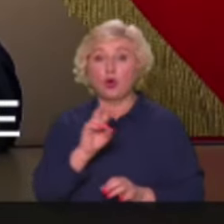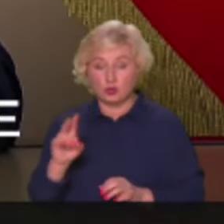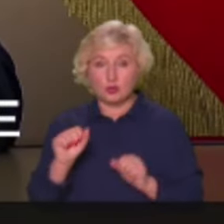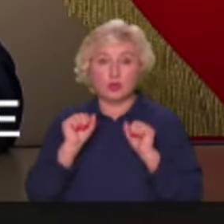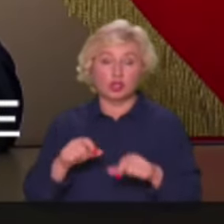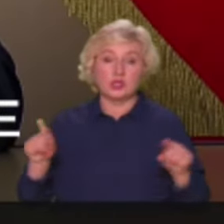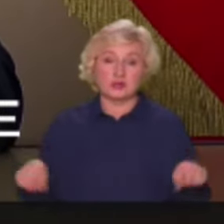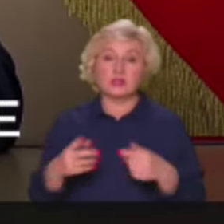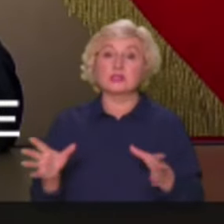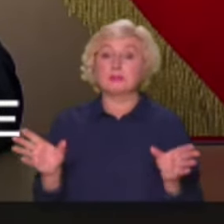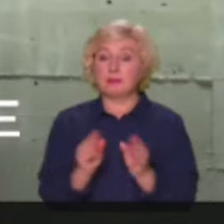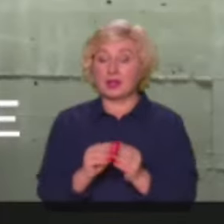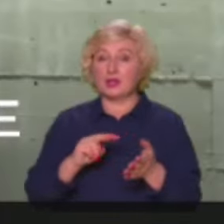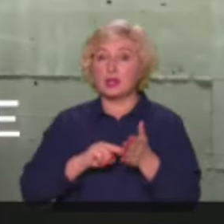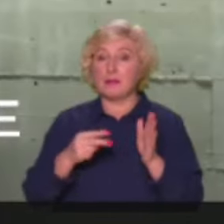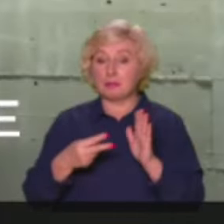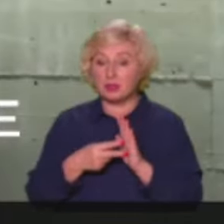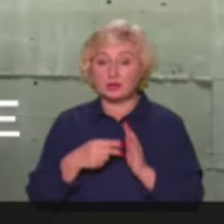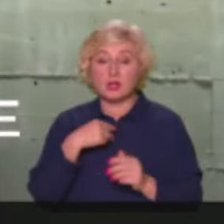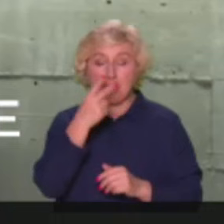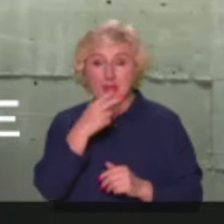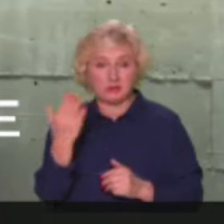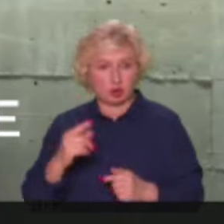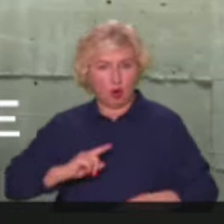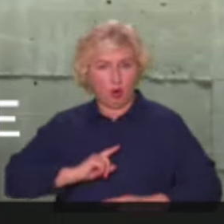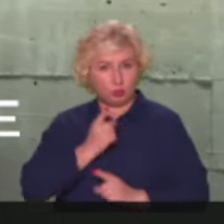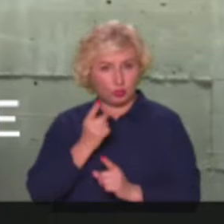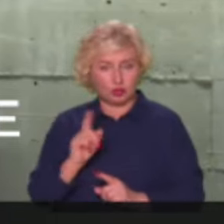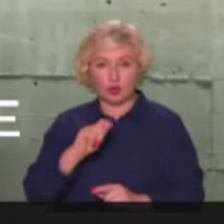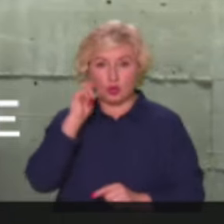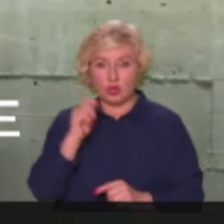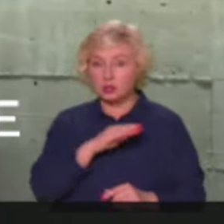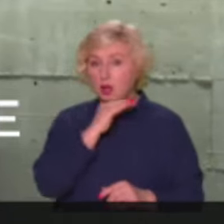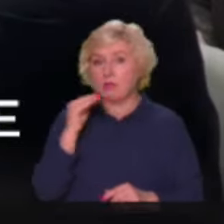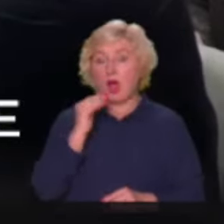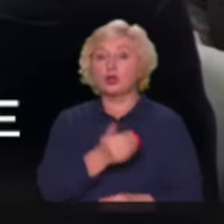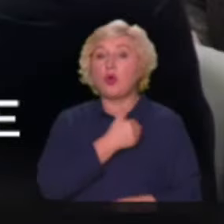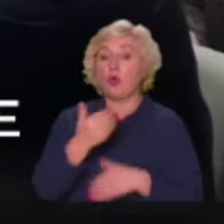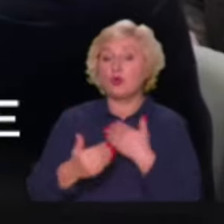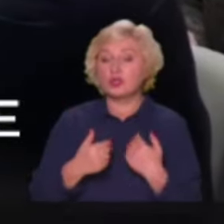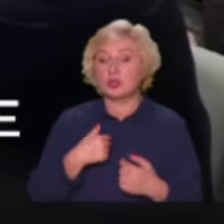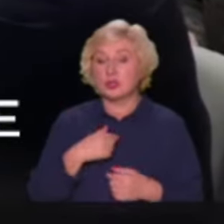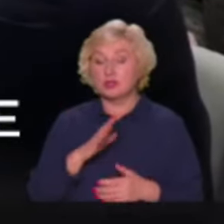створити спільний план. Я бачу ваше обурення про те, що Україна забагато хоче, та нас майже